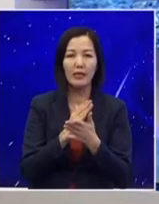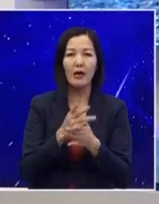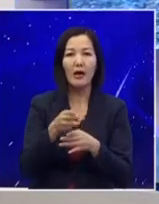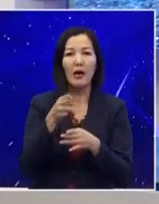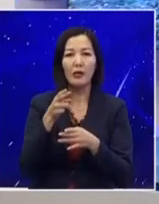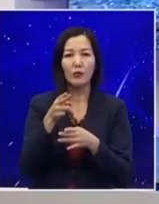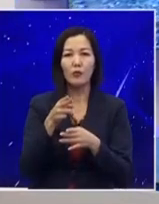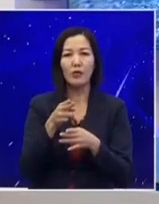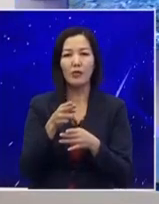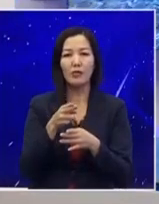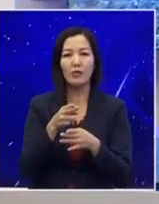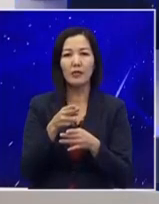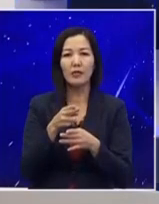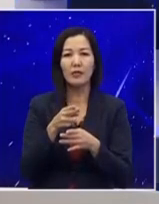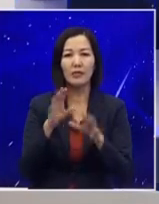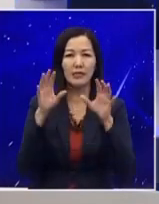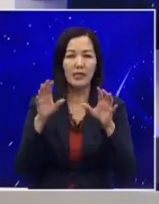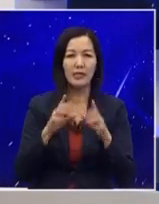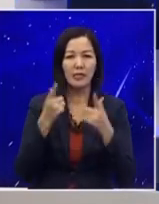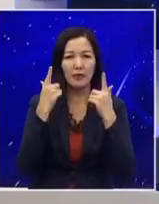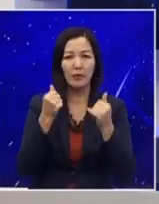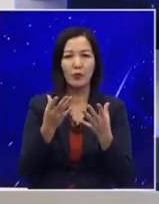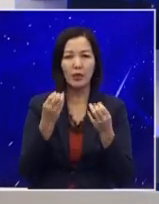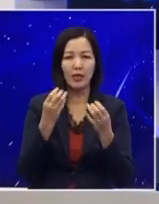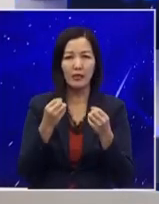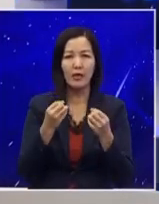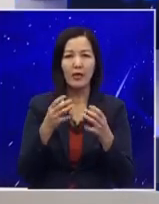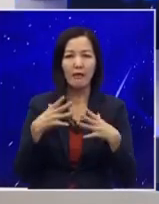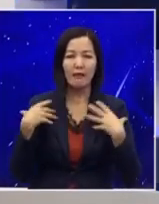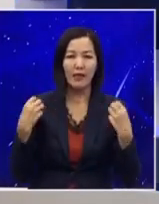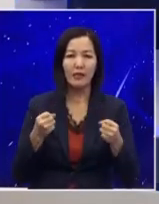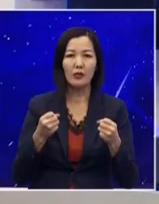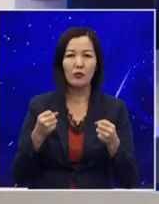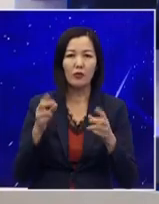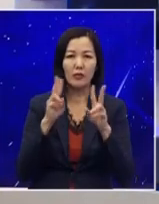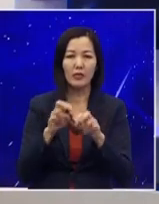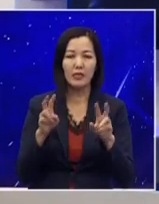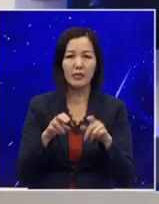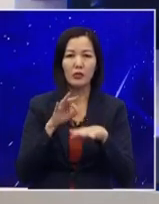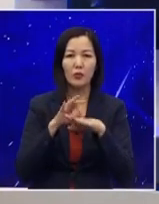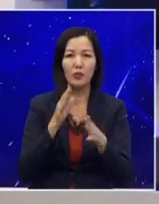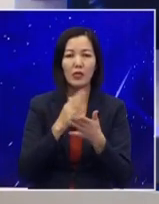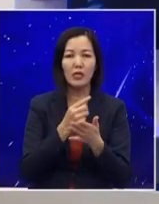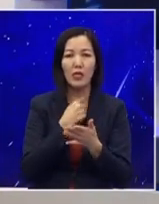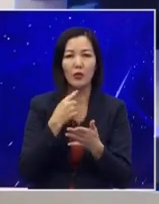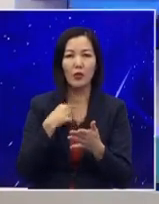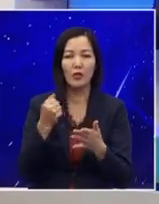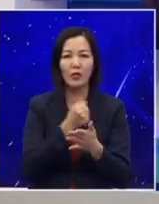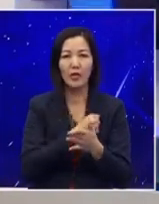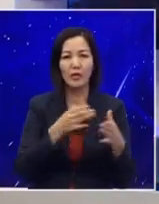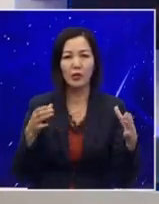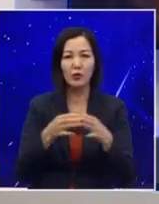дағдыларын жарғы мен заңдарды білуі және тағы да басқа физикалық дайындық түрлерінен тексерістен өтеді. Талдықорған